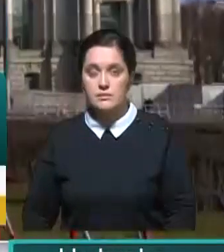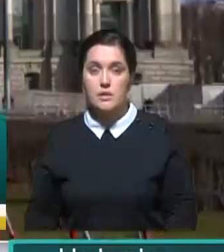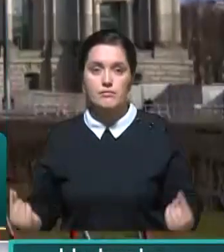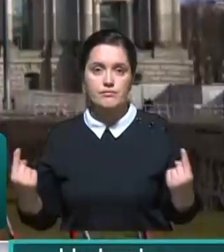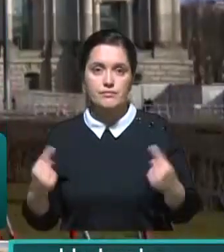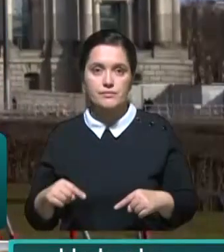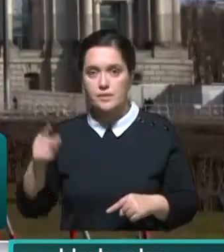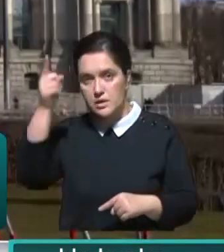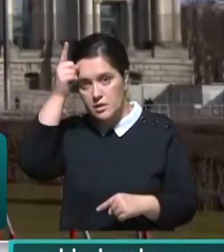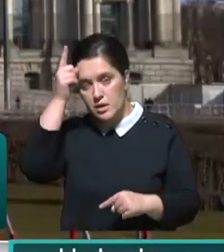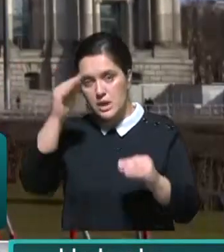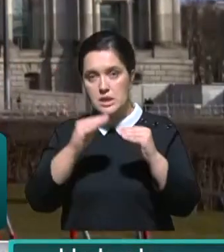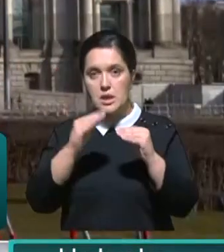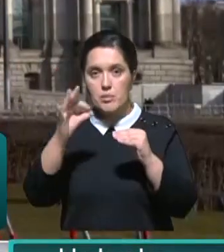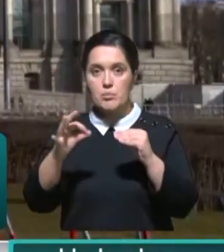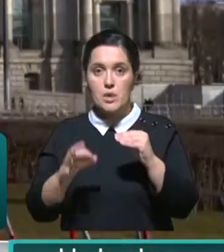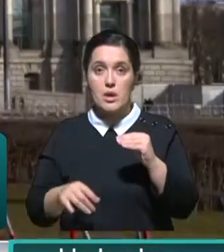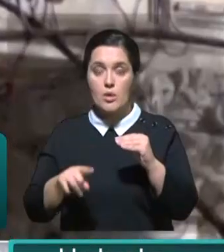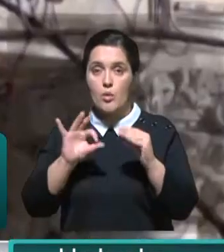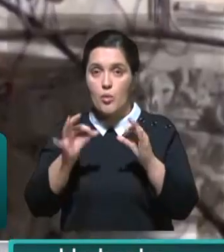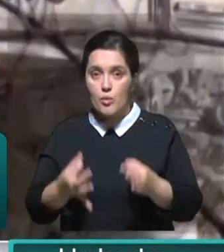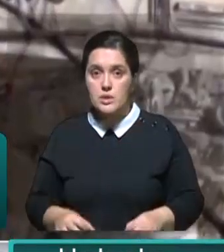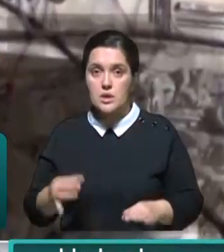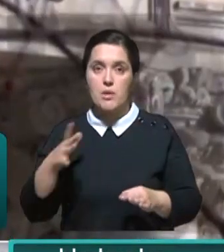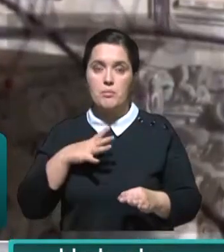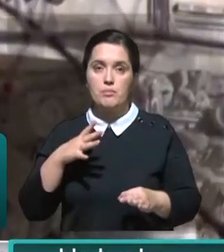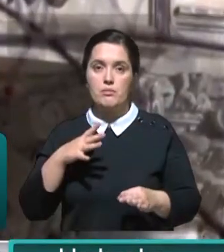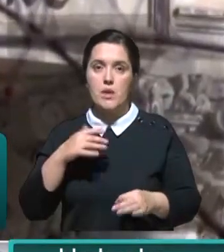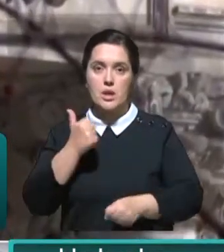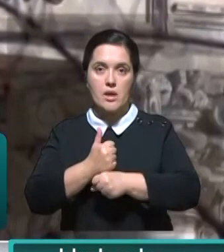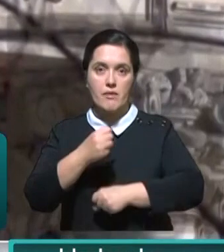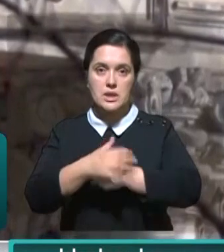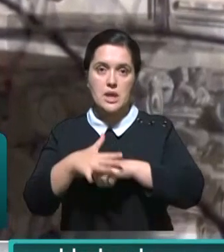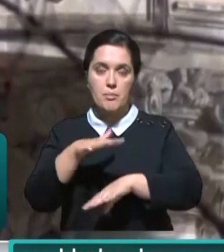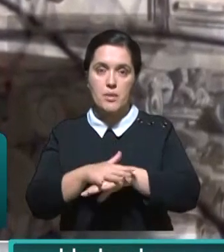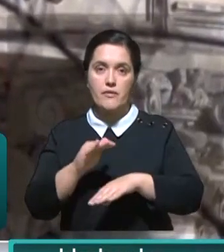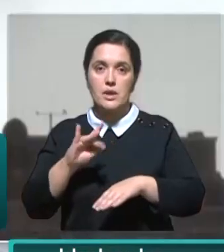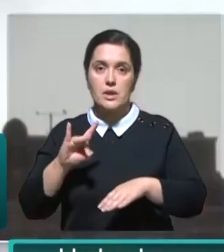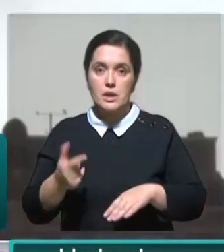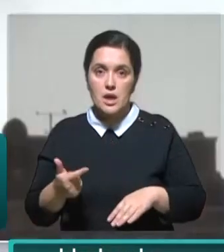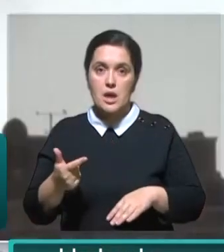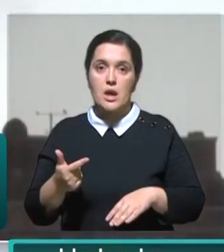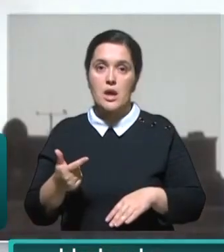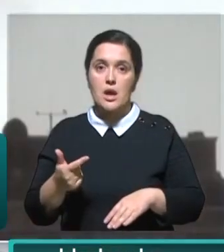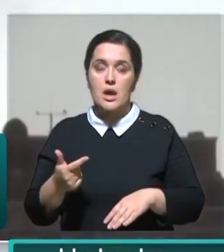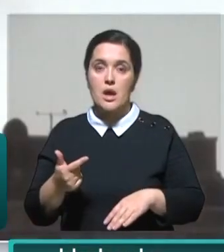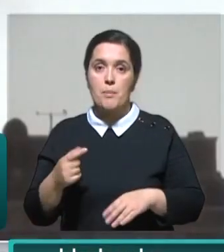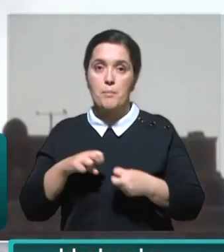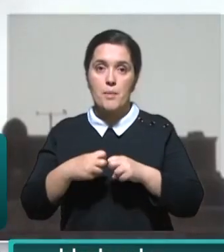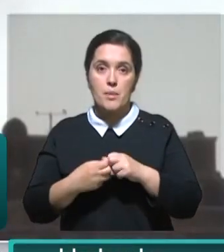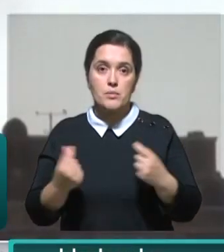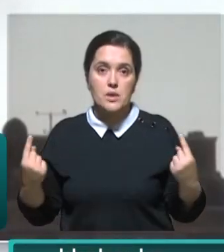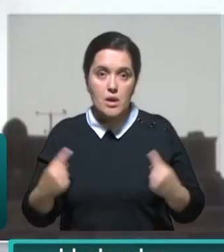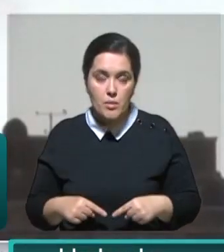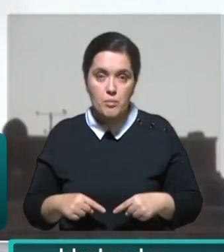Инфляция в Германии может превысить 10% уже этой осенью. Такой прогноз сделал глава Центробанка ФРГ. При этом президент Бундесбанка подчеркнул, что проблема